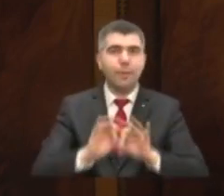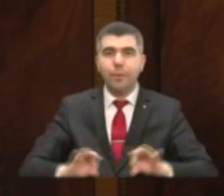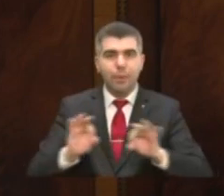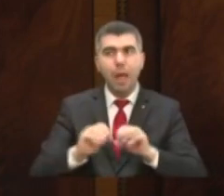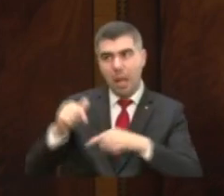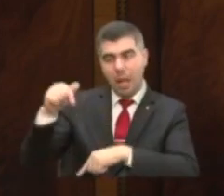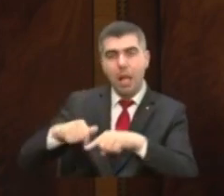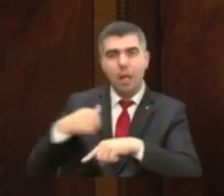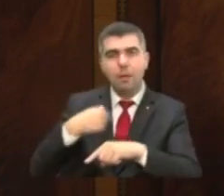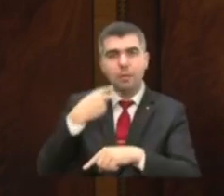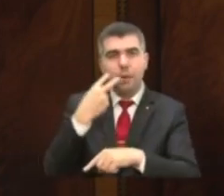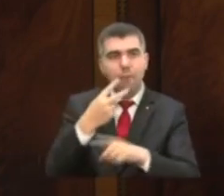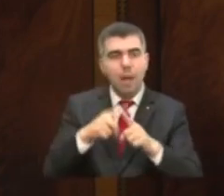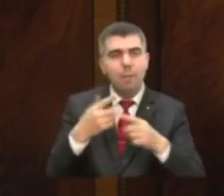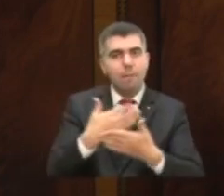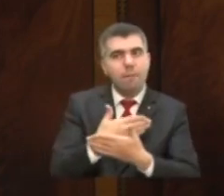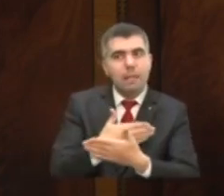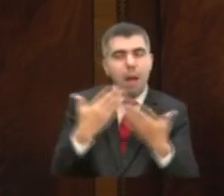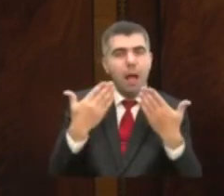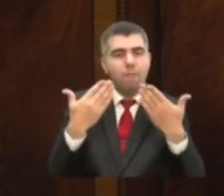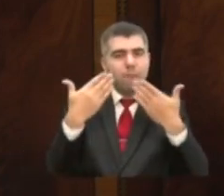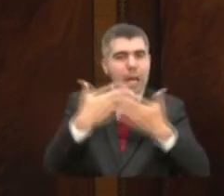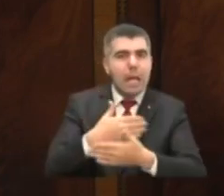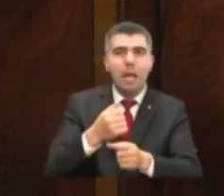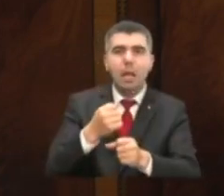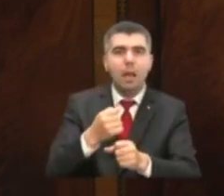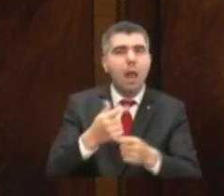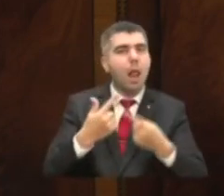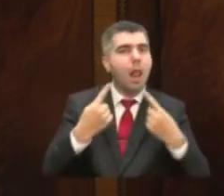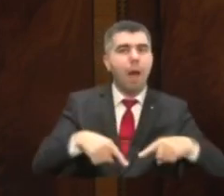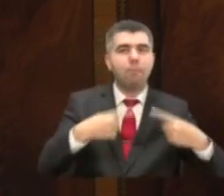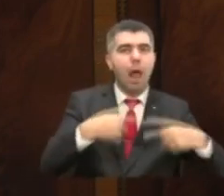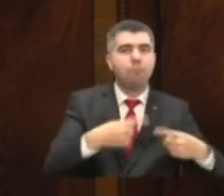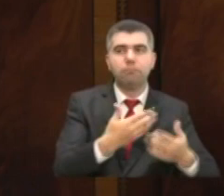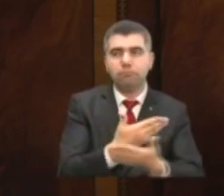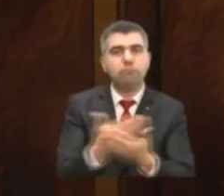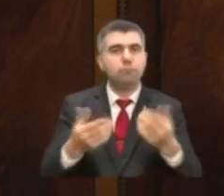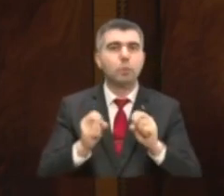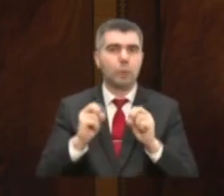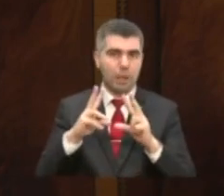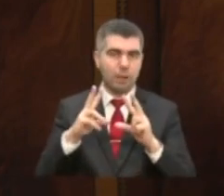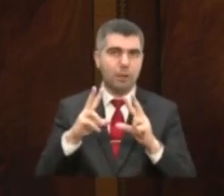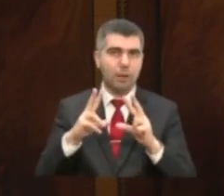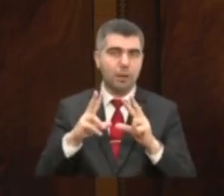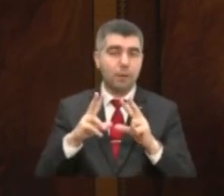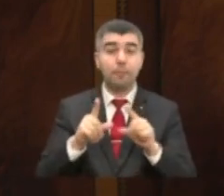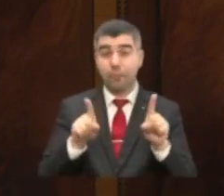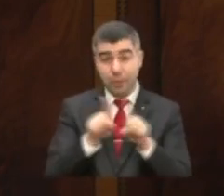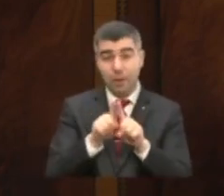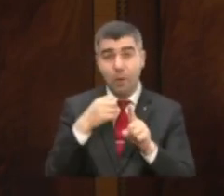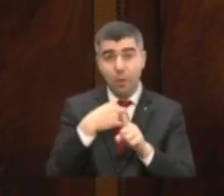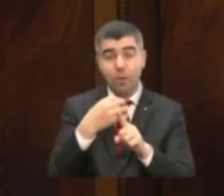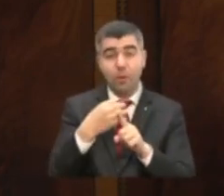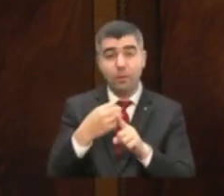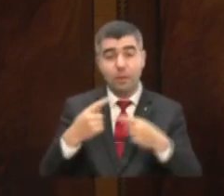الليل، فريق تبع فريق فريق تبع فريق، وهذا شيء مهم. ولكن خص تعزيز هذه الشبكة ديال